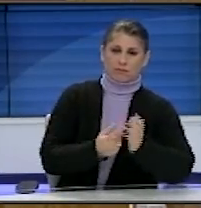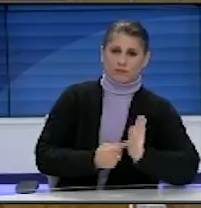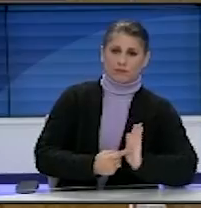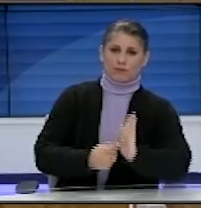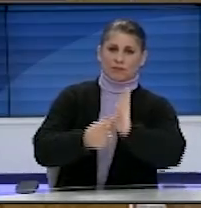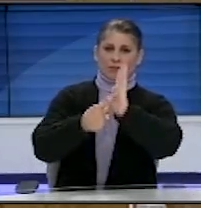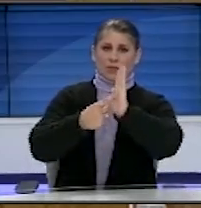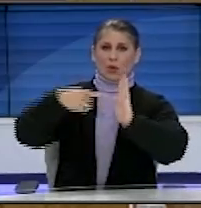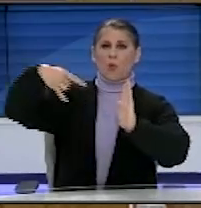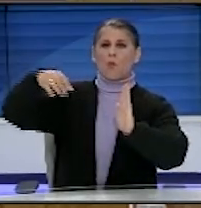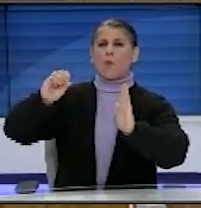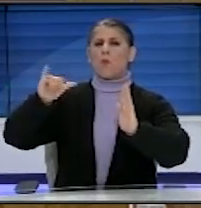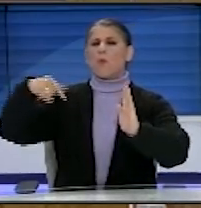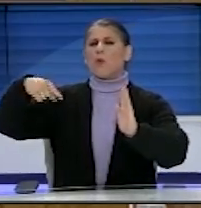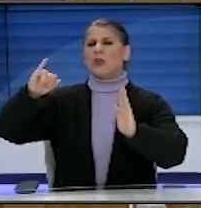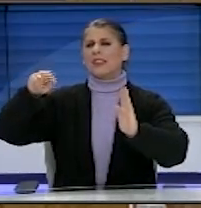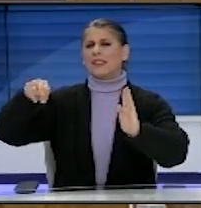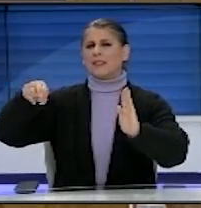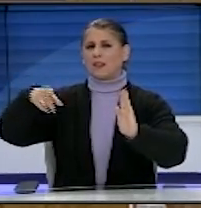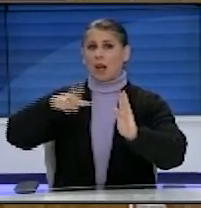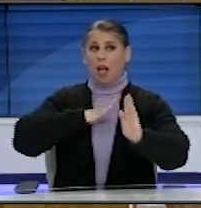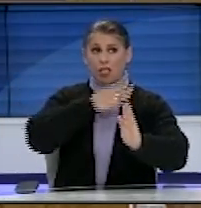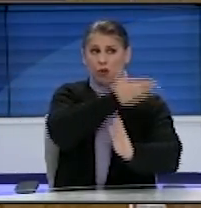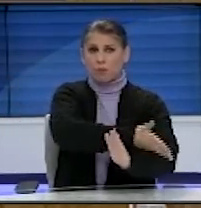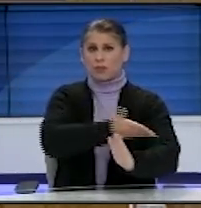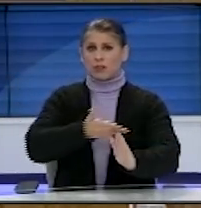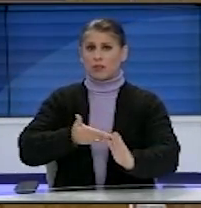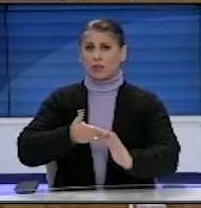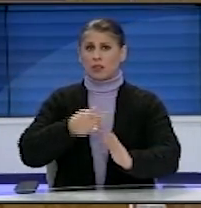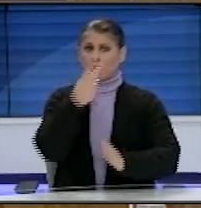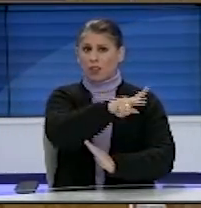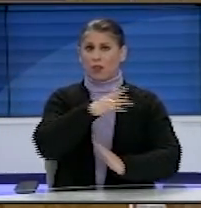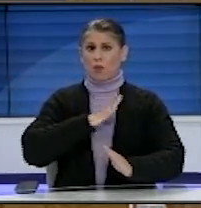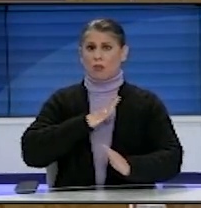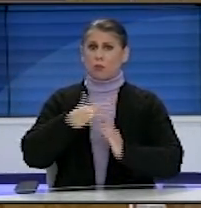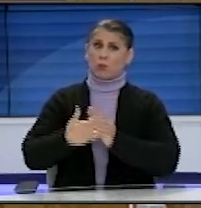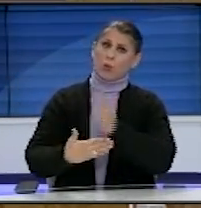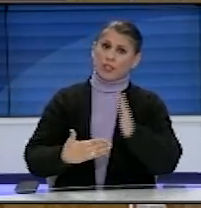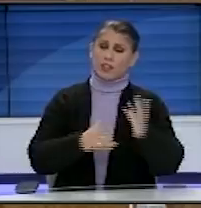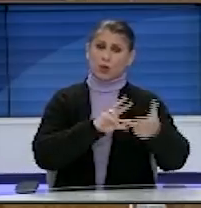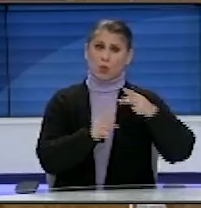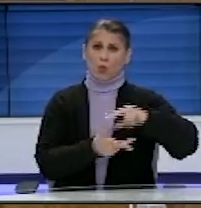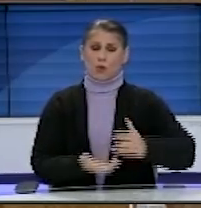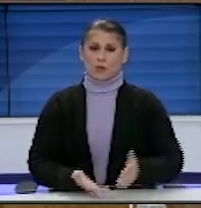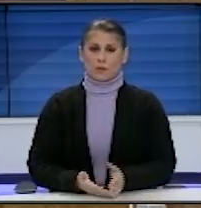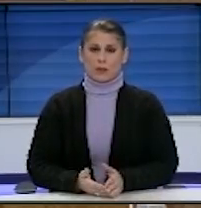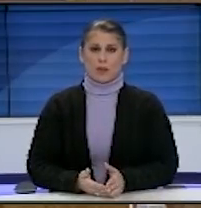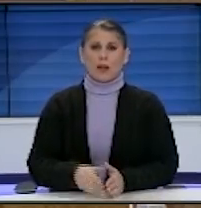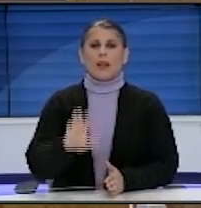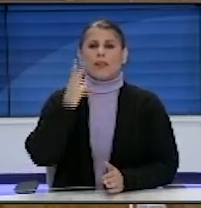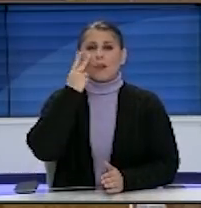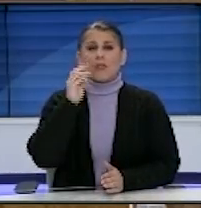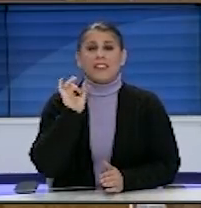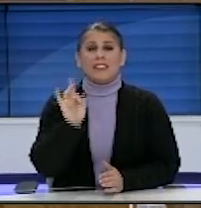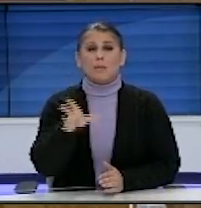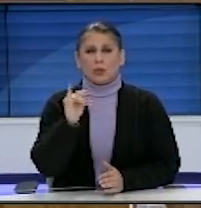οι διάφοροι Πούτιν και Σία. Άνθρωποι σας ήταν, άνθρωποι του ήταν, του δυτικού κόσμου. Και δεν έχουν δει